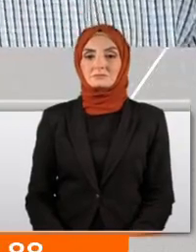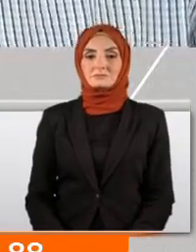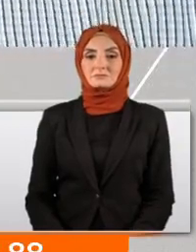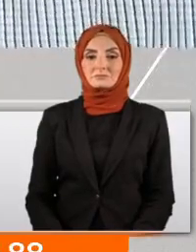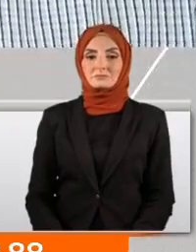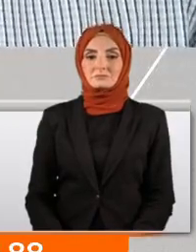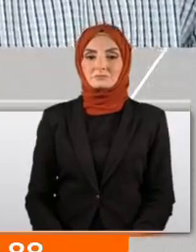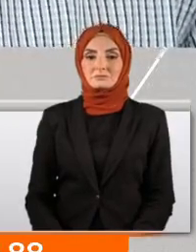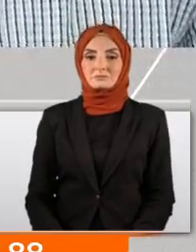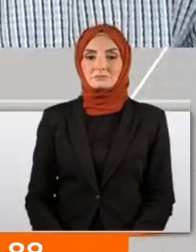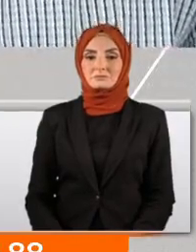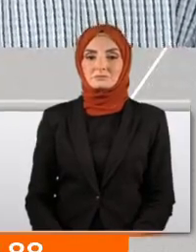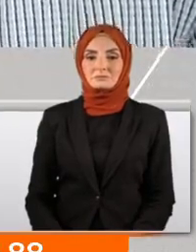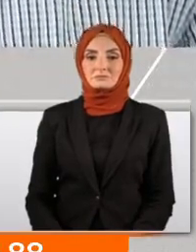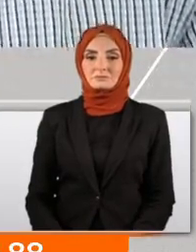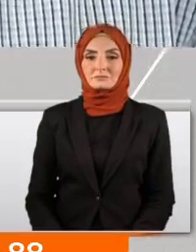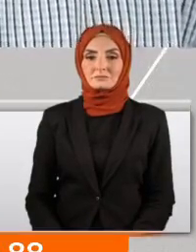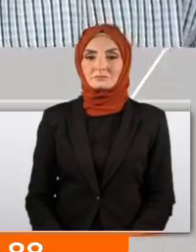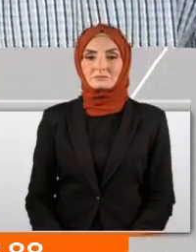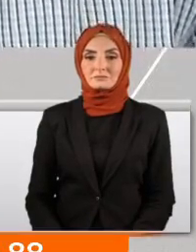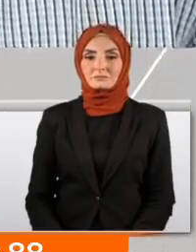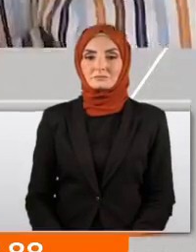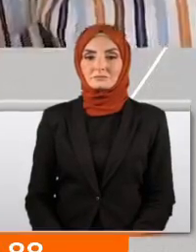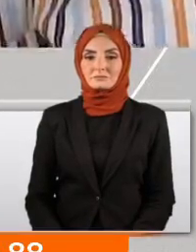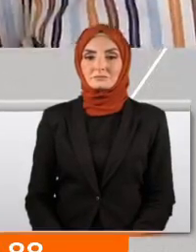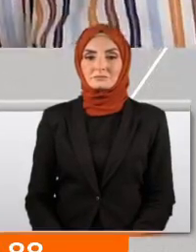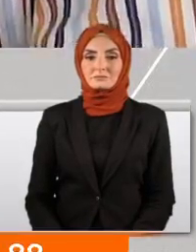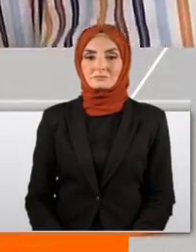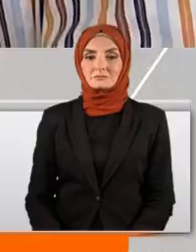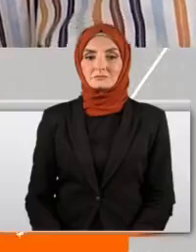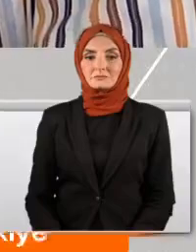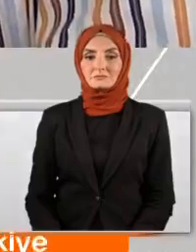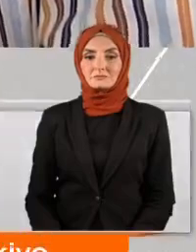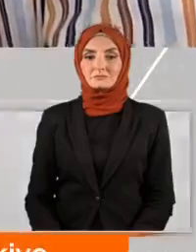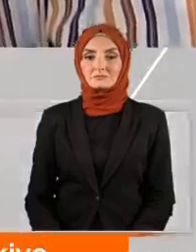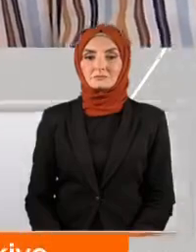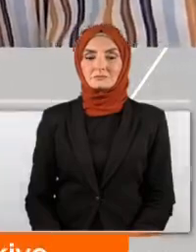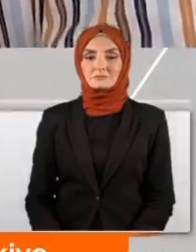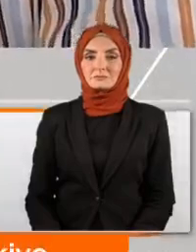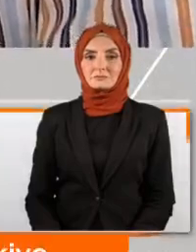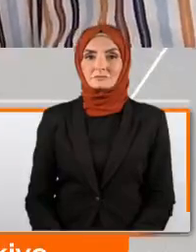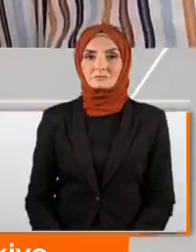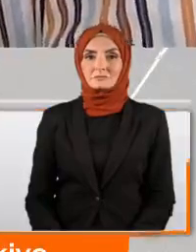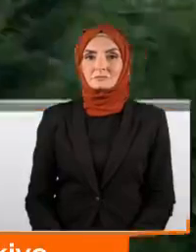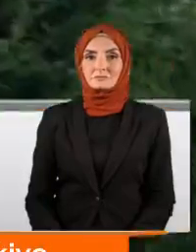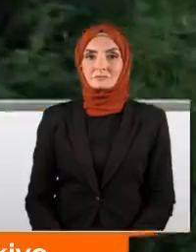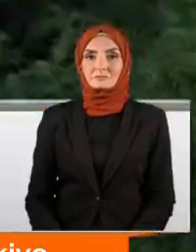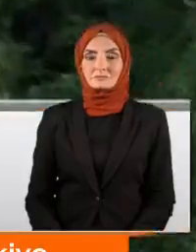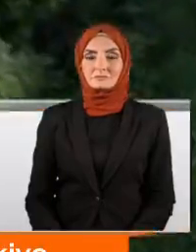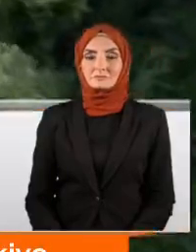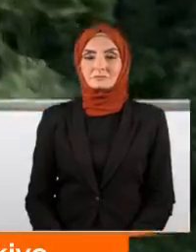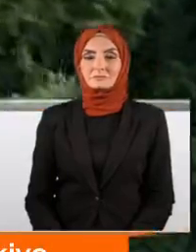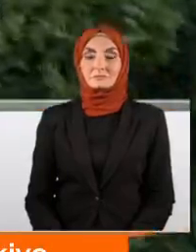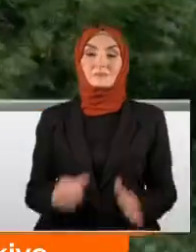bir evama kapılıyoruz yani. Su çok yok, noksanlaştı çok. İnsanlar bilinçli suyu kullanmıyor. Fazlasını harcıyor. Tarihi